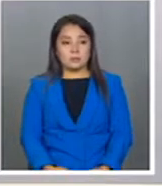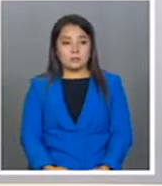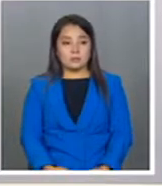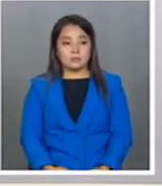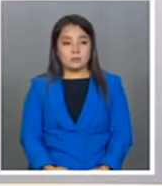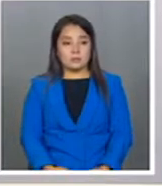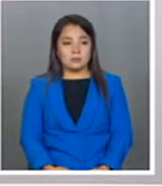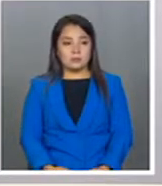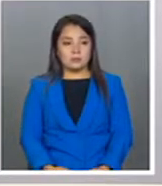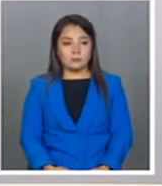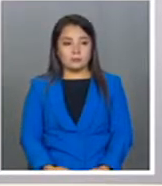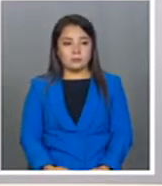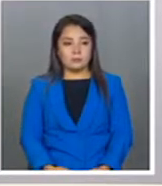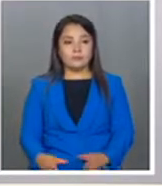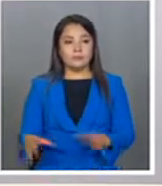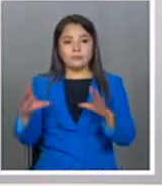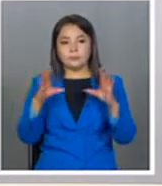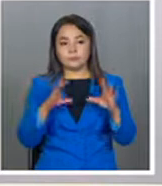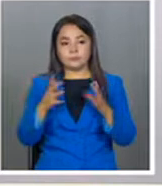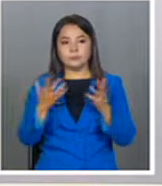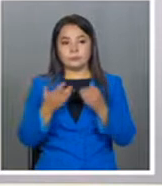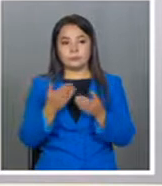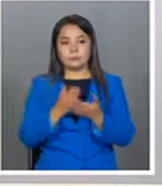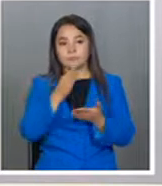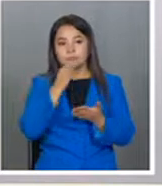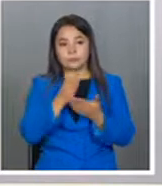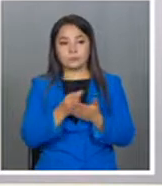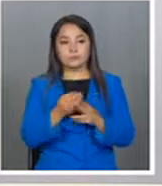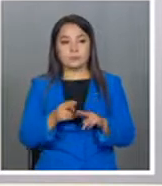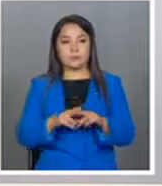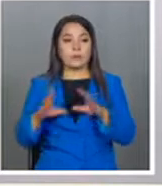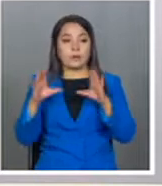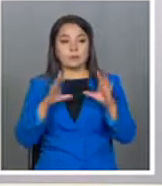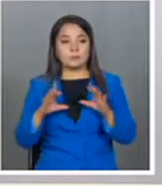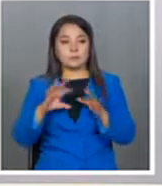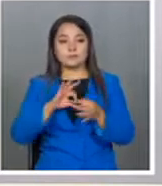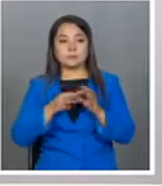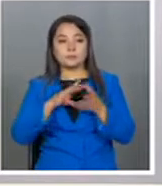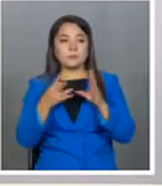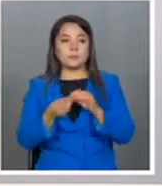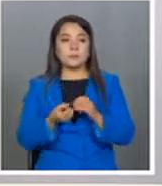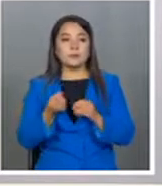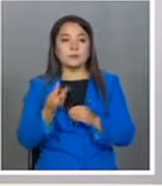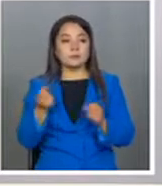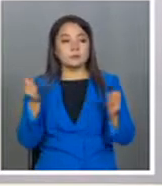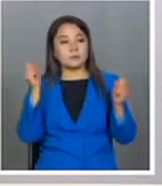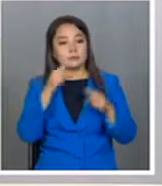біз дөңгелектің ауданын есептейміз. Ол үшін бізге дөңгелектің радиусы қанша екенін анықтау керек.